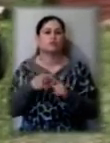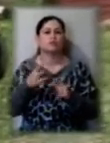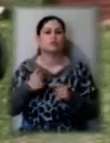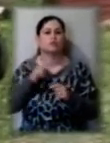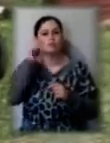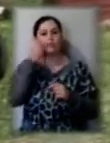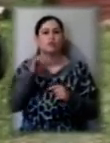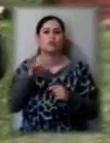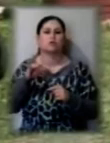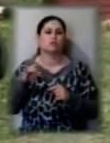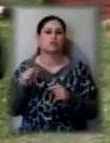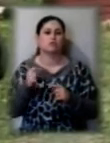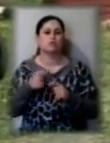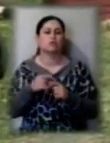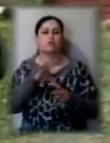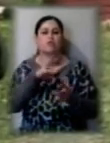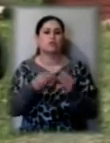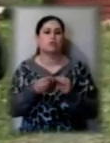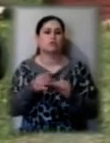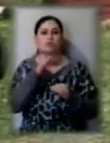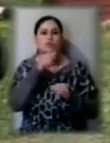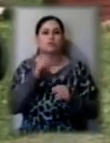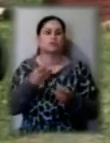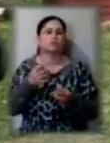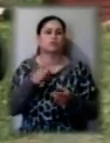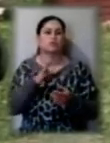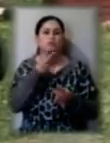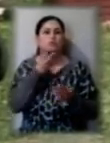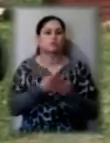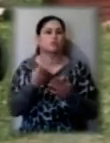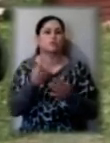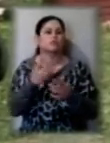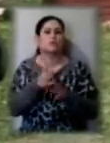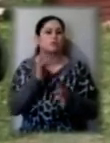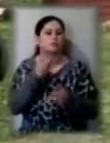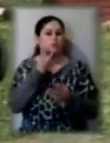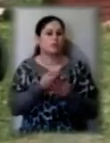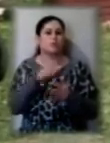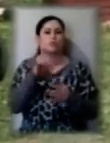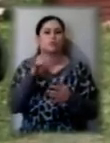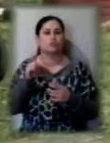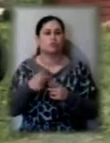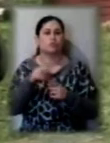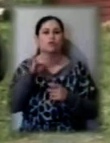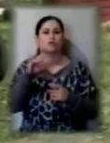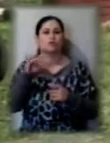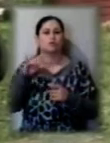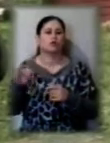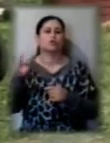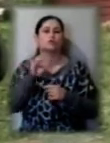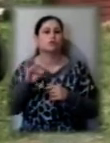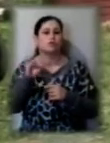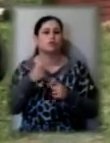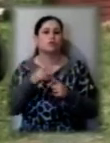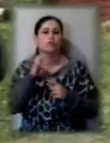архітектури, взагалі, коли приїжджають туристи, вони дивляться, перш за все, пам'ятки культури, архітектури, історії, вони в